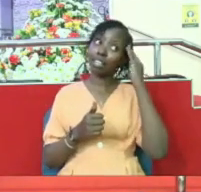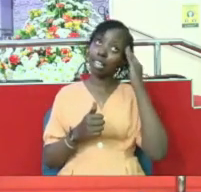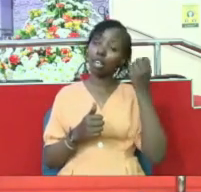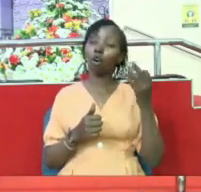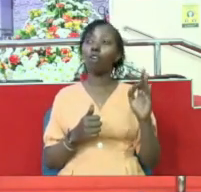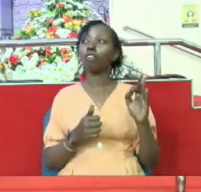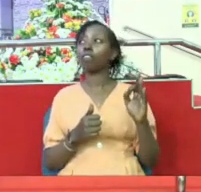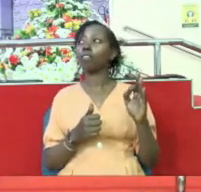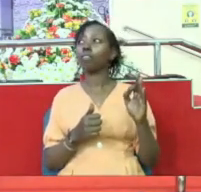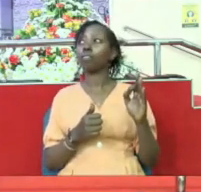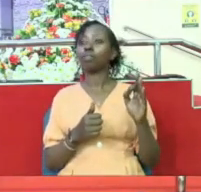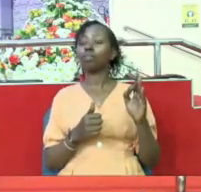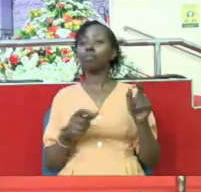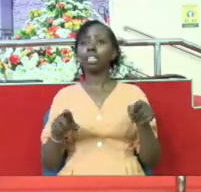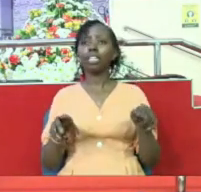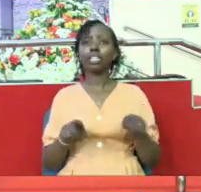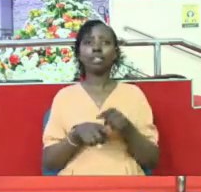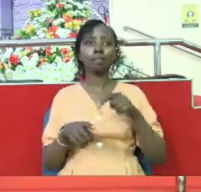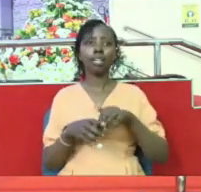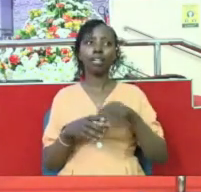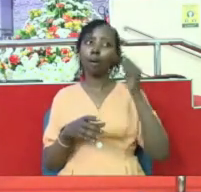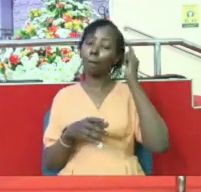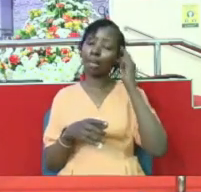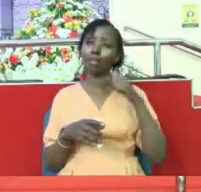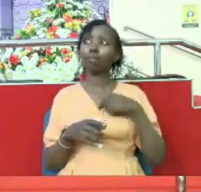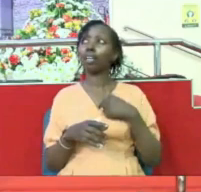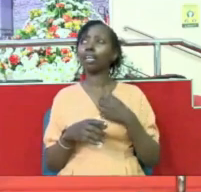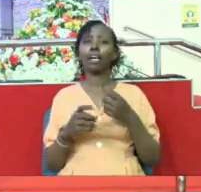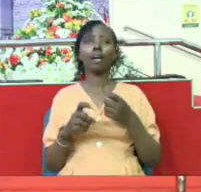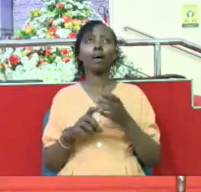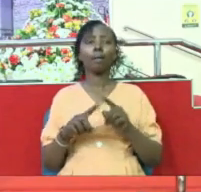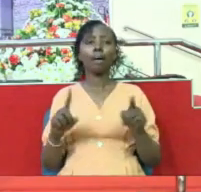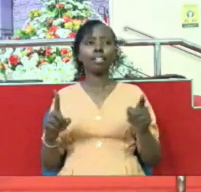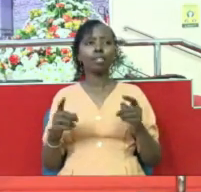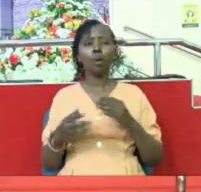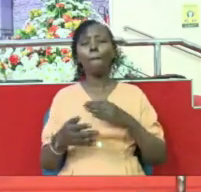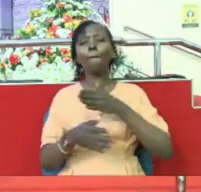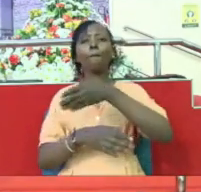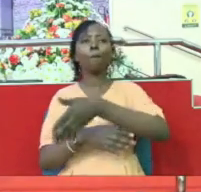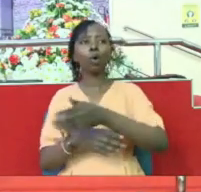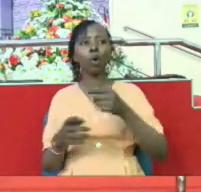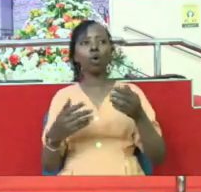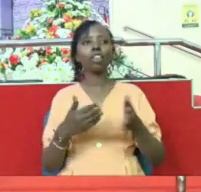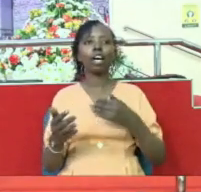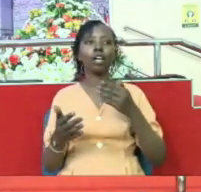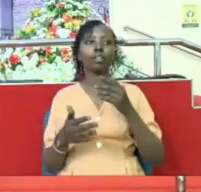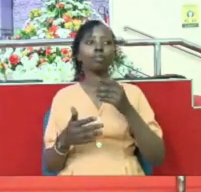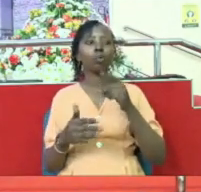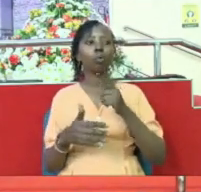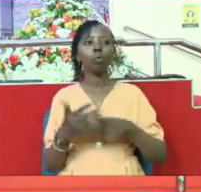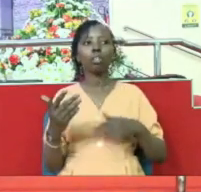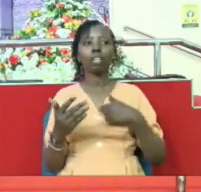tu nawazia, in my thought patterns, katika mafikra yangu, but do it beyond, lakini afanye zaidi, to the praise and to the glory kwa